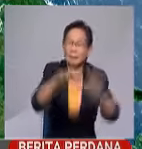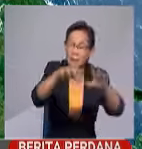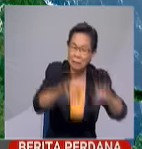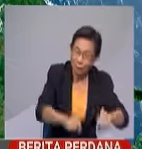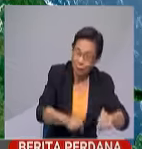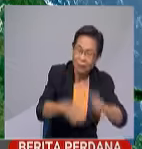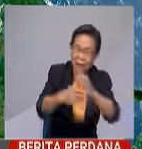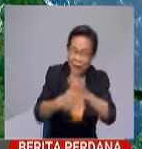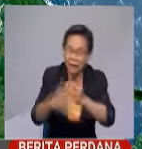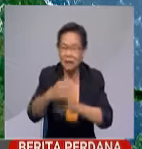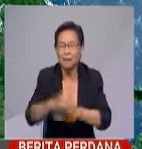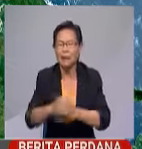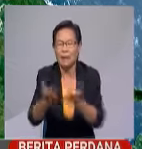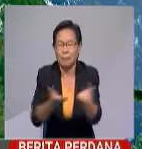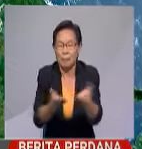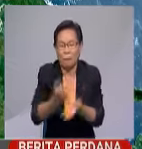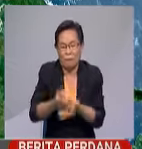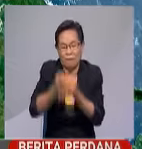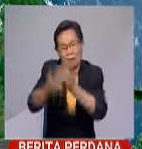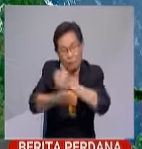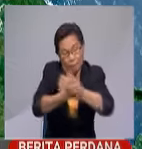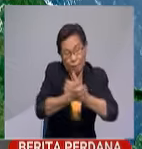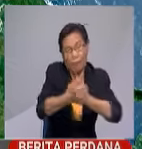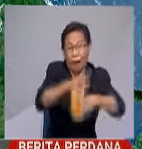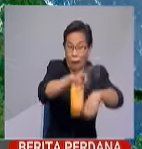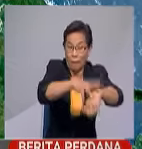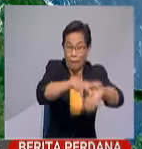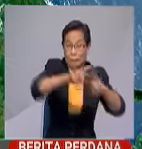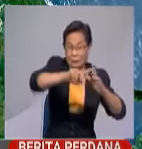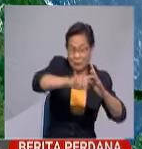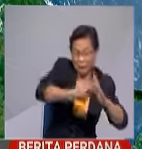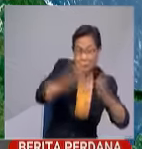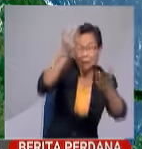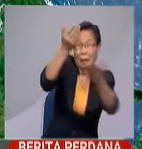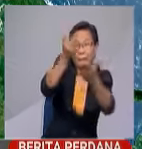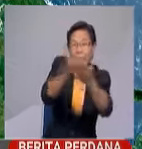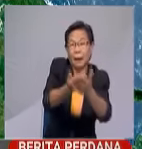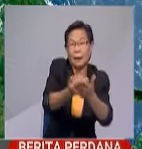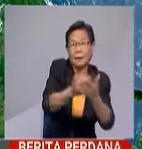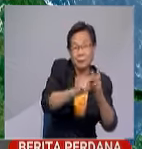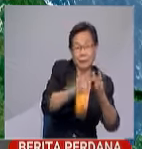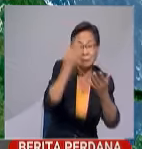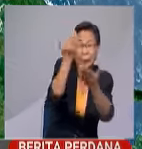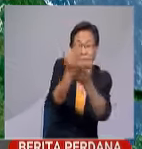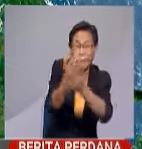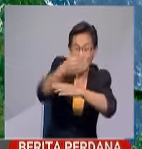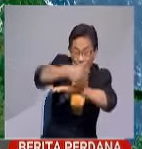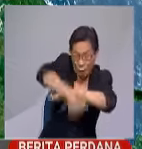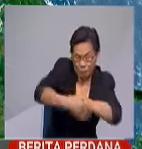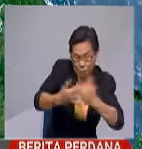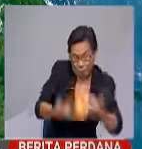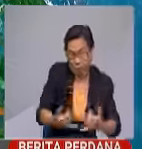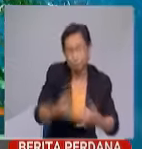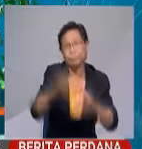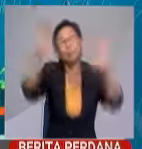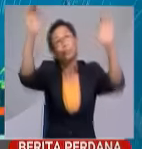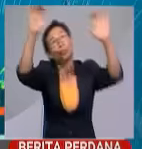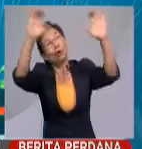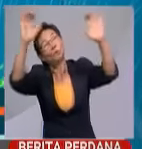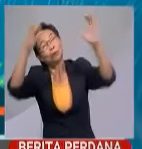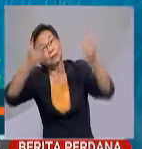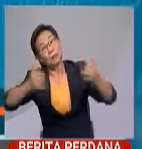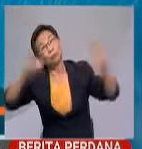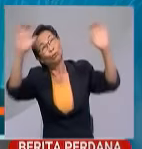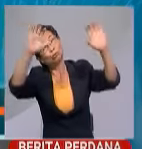ikan dan juga perkhidmatan feri. Amaran ini berkuat kuasa sehingga ke tengah malam hari ini. Baik, keadaan cuaca